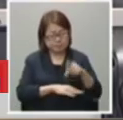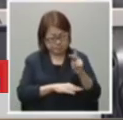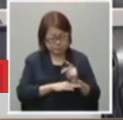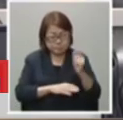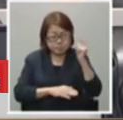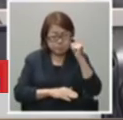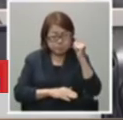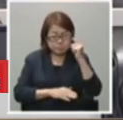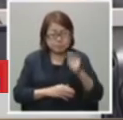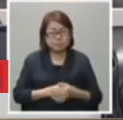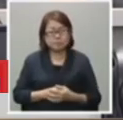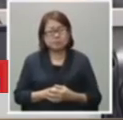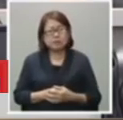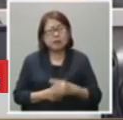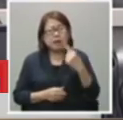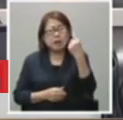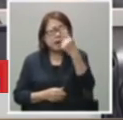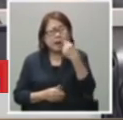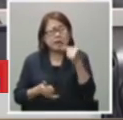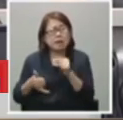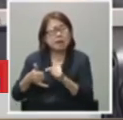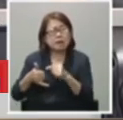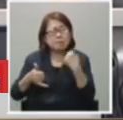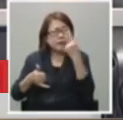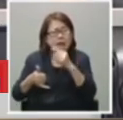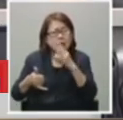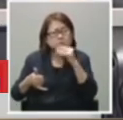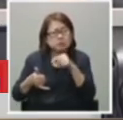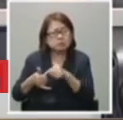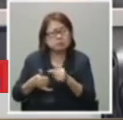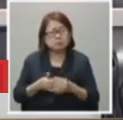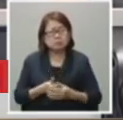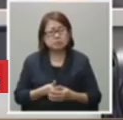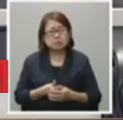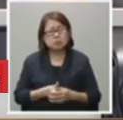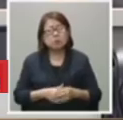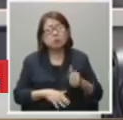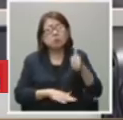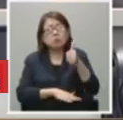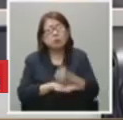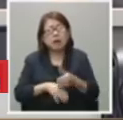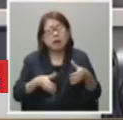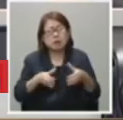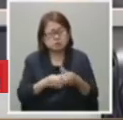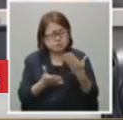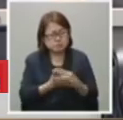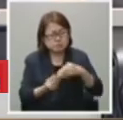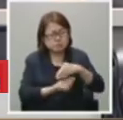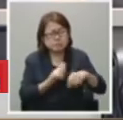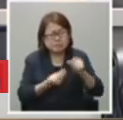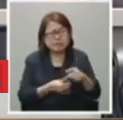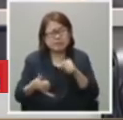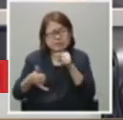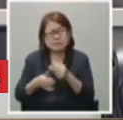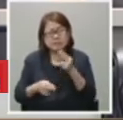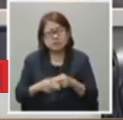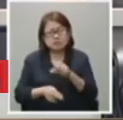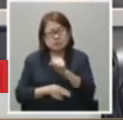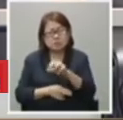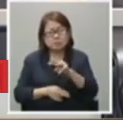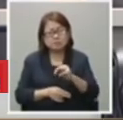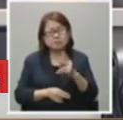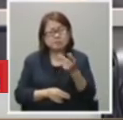หมครับว่าใครพูดหัวหน้าอดีตหัวหน้าทีมเศรษฐกิจคุณสมคิดจาตุศรีพิทัก